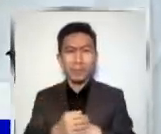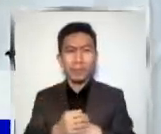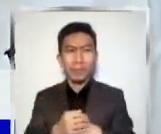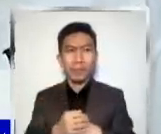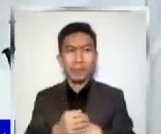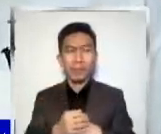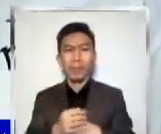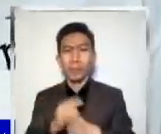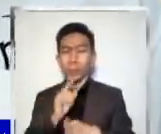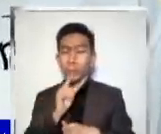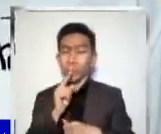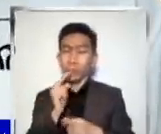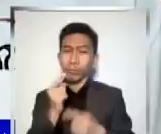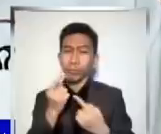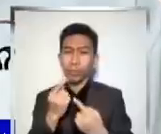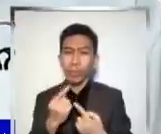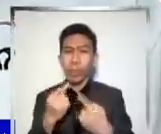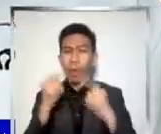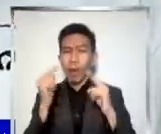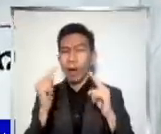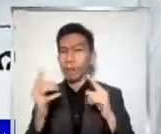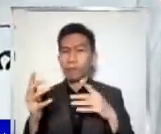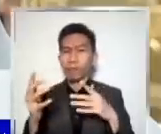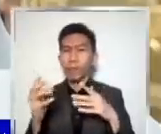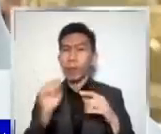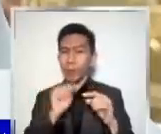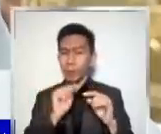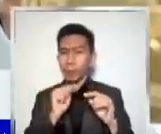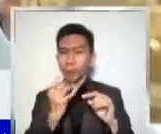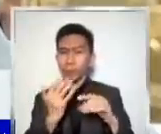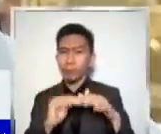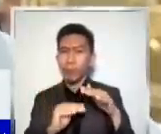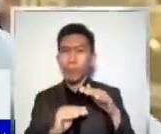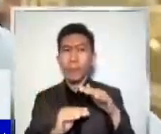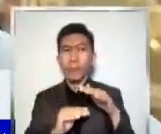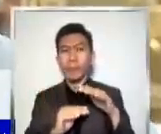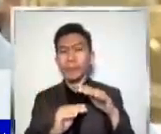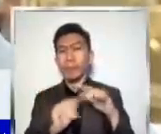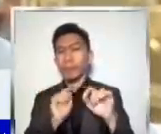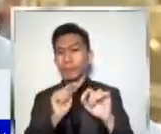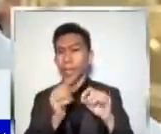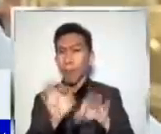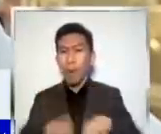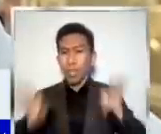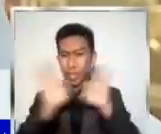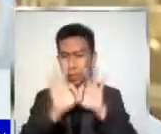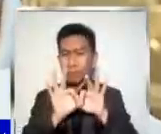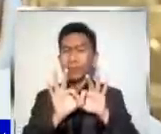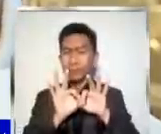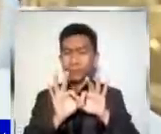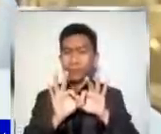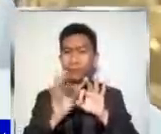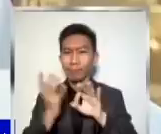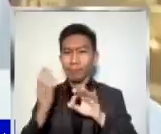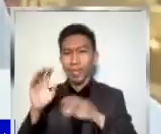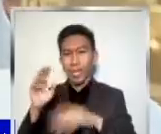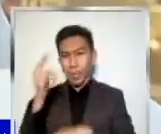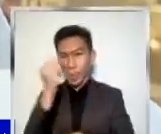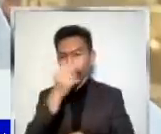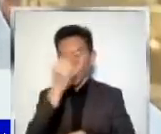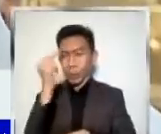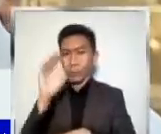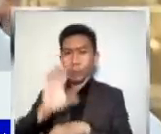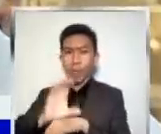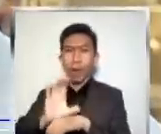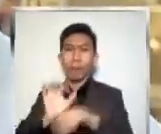ng pagdiriwang ng simbahan. At ito yung inaalala ng lahat. Kaya nga,